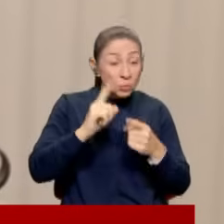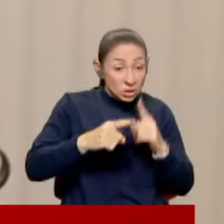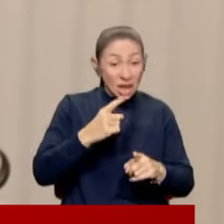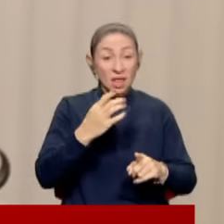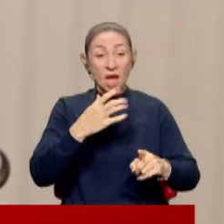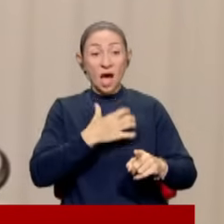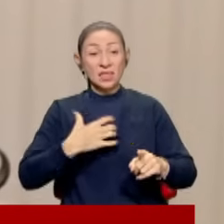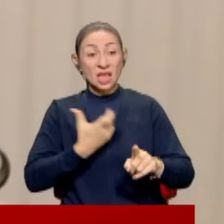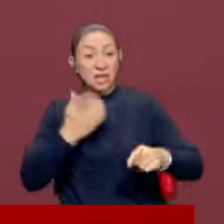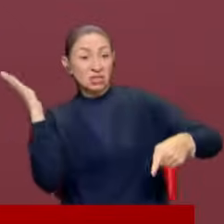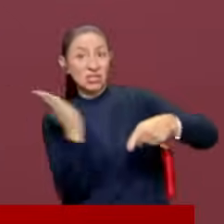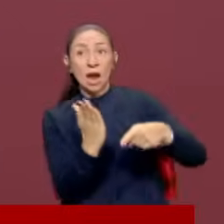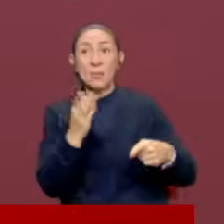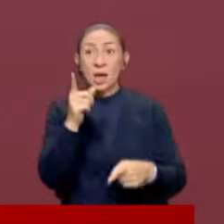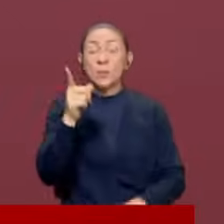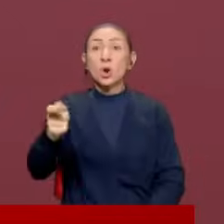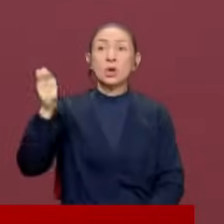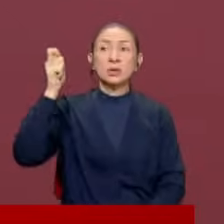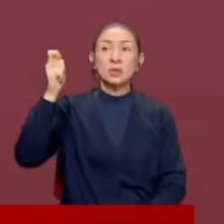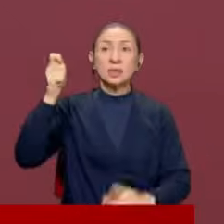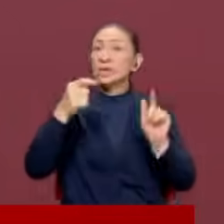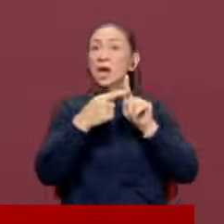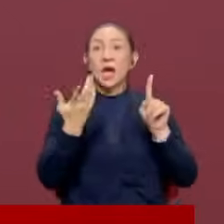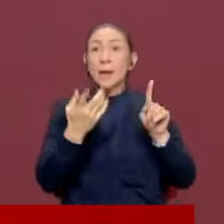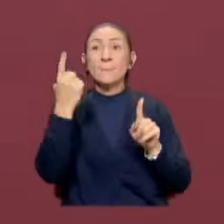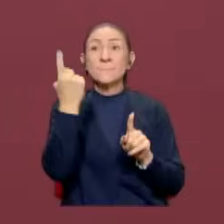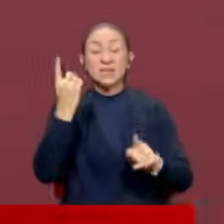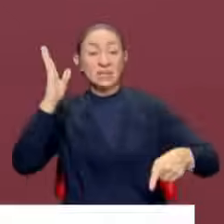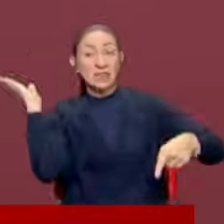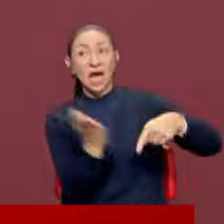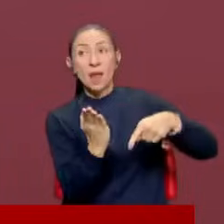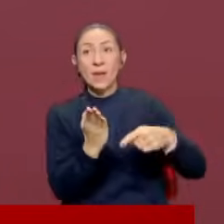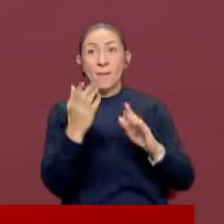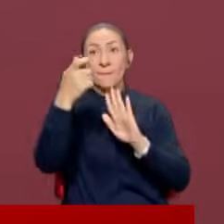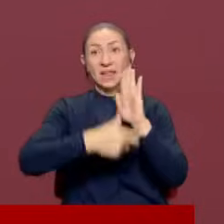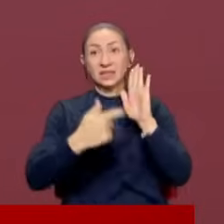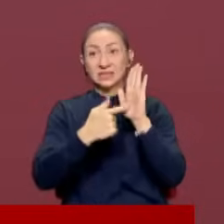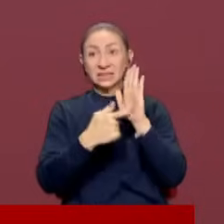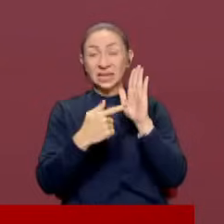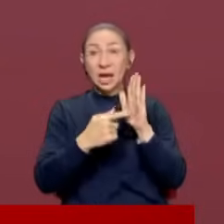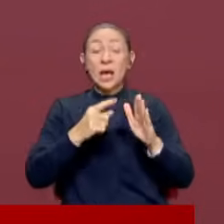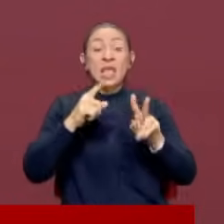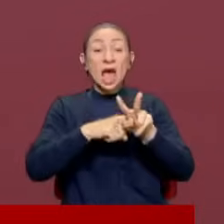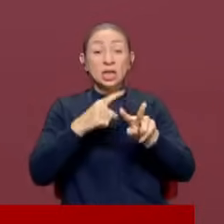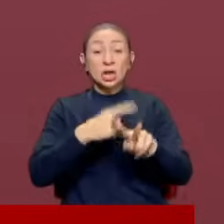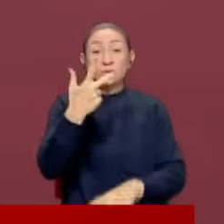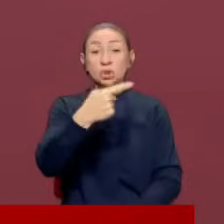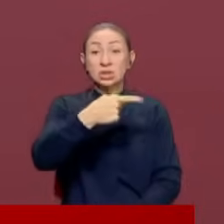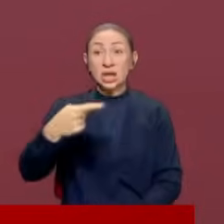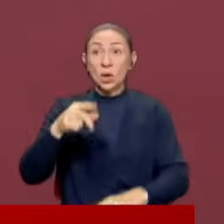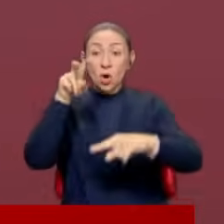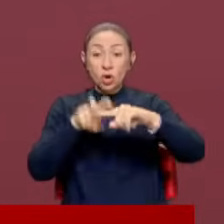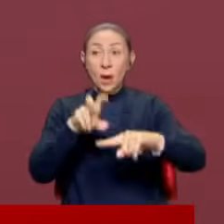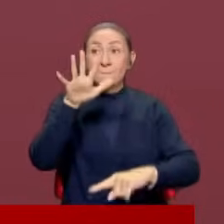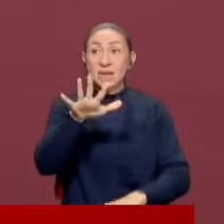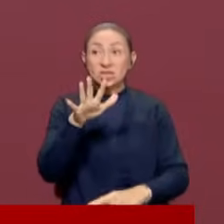teşebbüsü ile karşı karşıyayız bu elimde gördüğünüz şeyin adı bir darbe girişimi belgesidir Yargıtay 3 dairesinde oturan